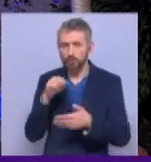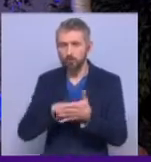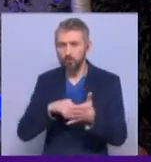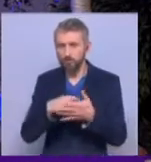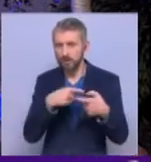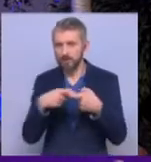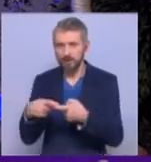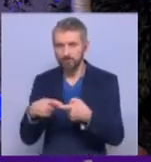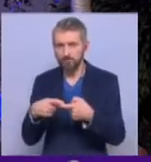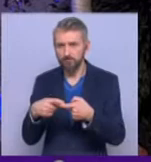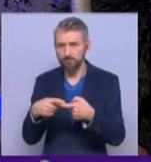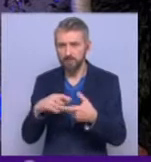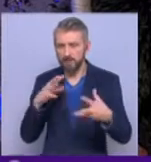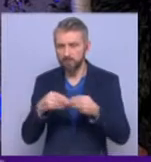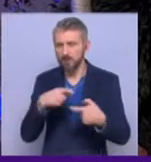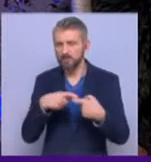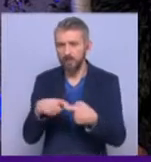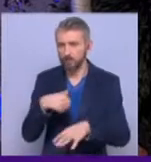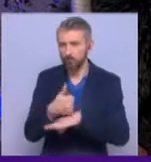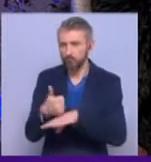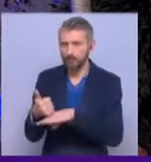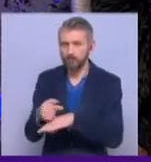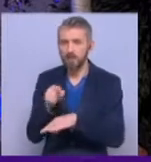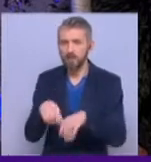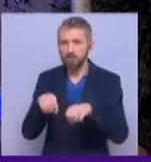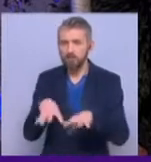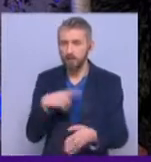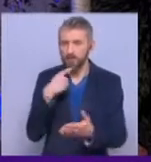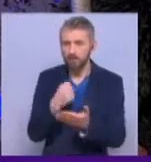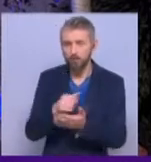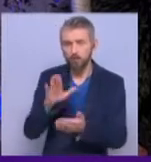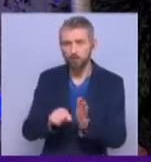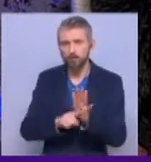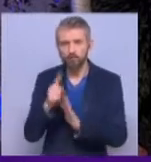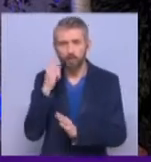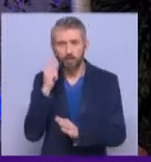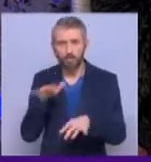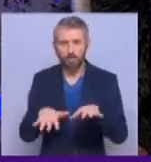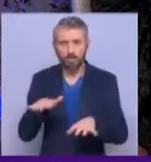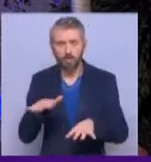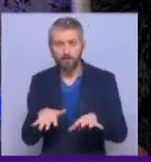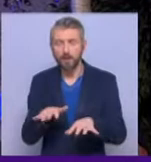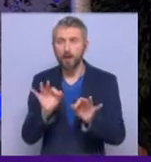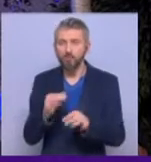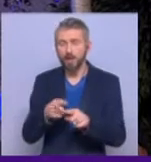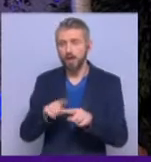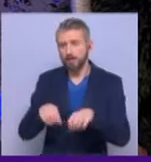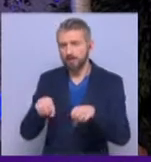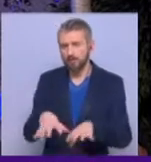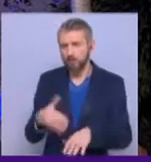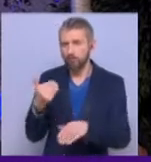причинно-следственная связь у наших учильников, да, то есть они постановление принимают, а потом начинают сомневаться. Хотя, в принципе, это постановление